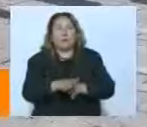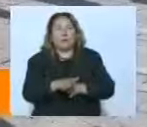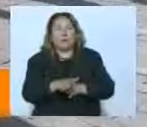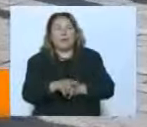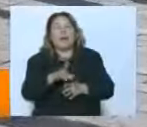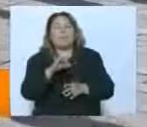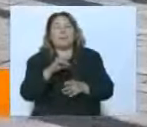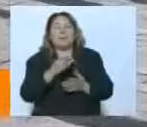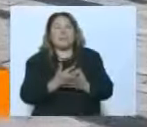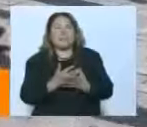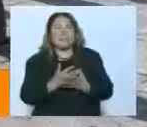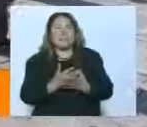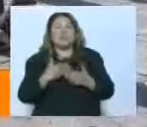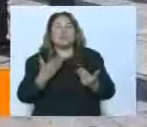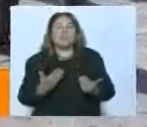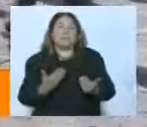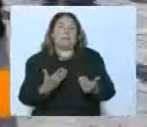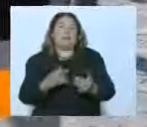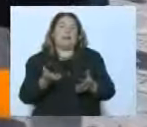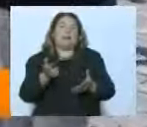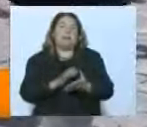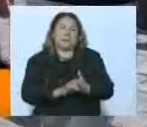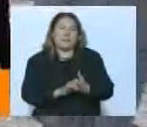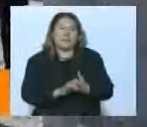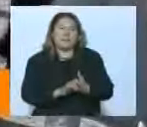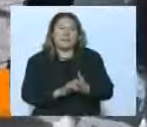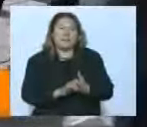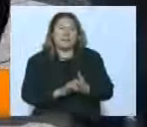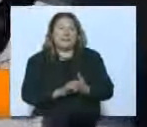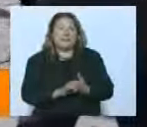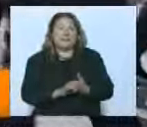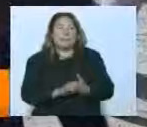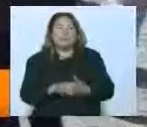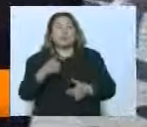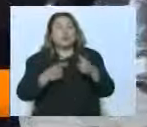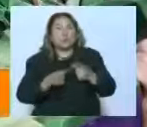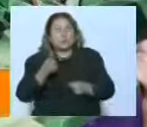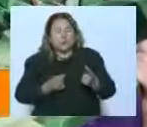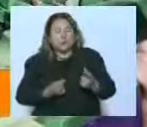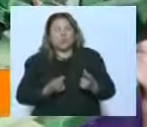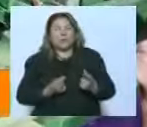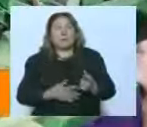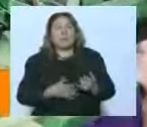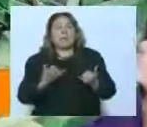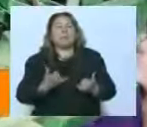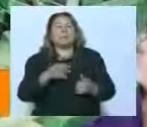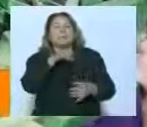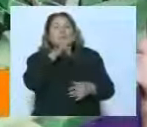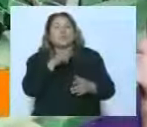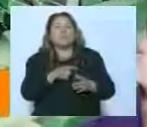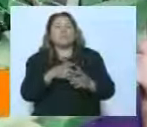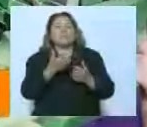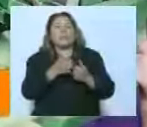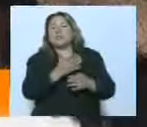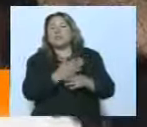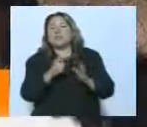да қамтитын жағынан дәріптеп танып білсе екен деген сүтін сірә біледі халық. Қазір сол ешкінің санын 7-ден